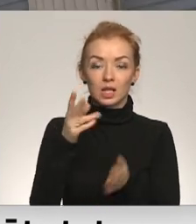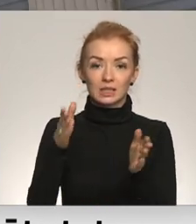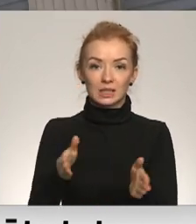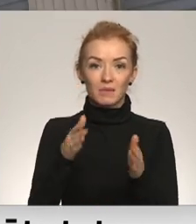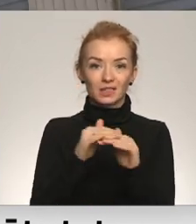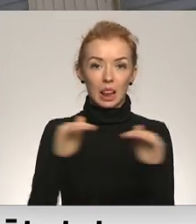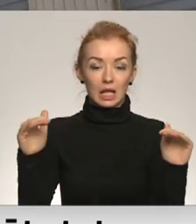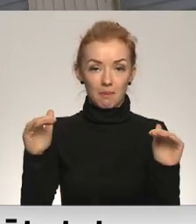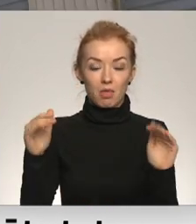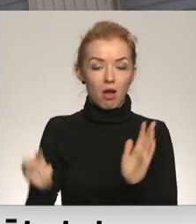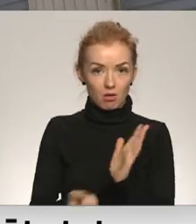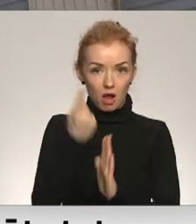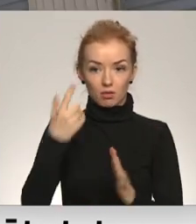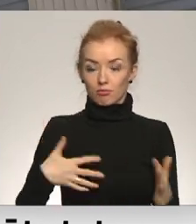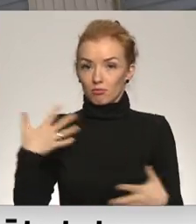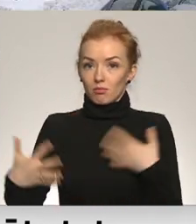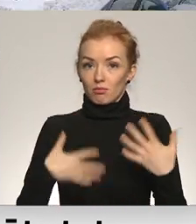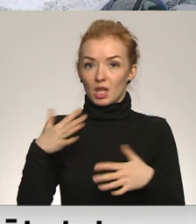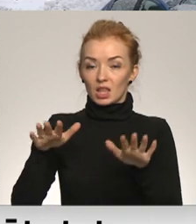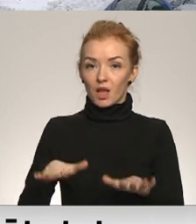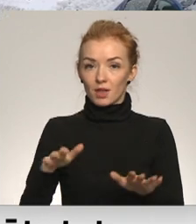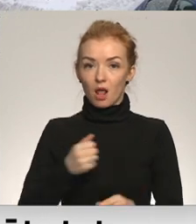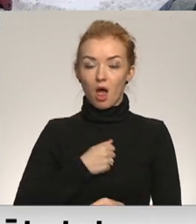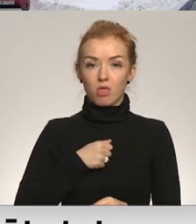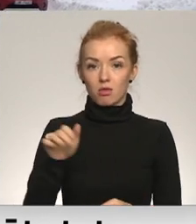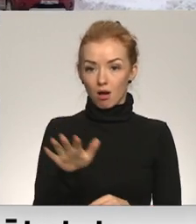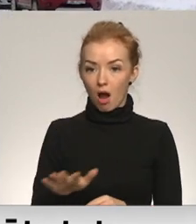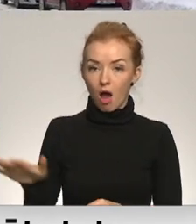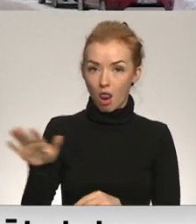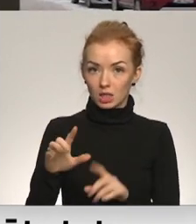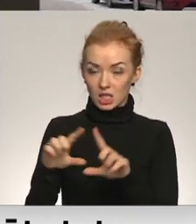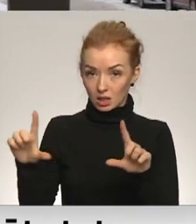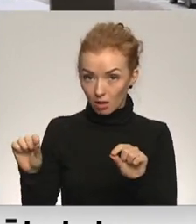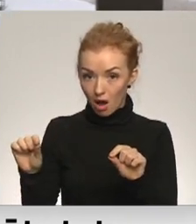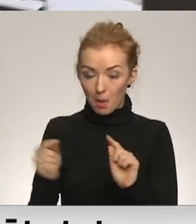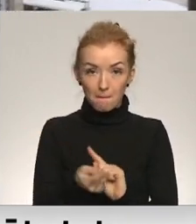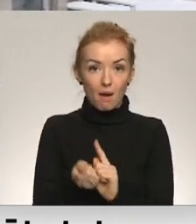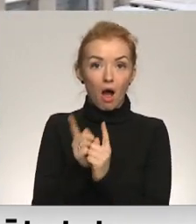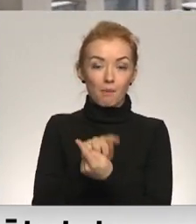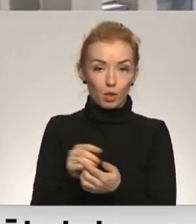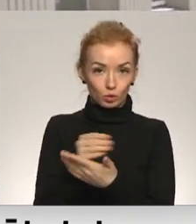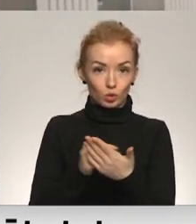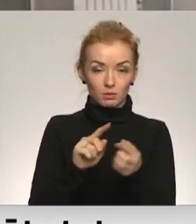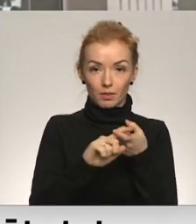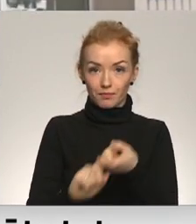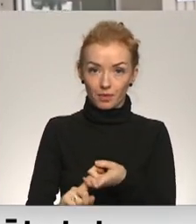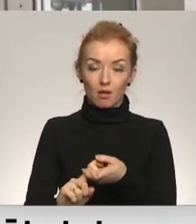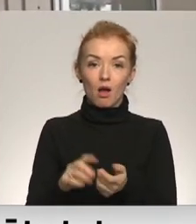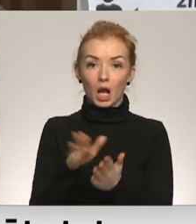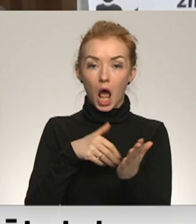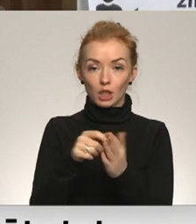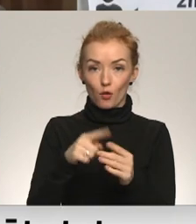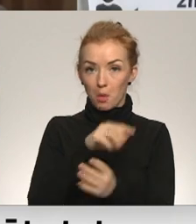slimnīcu līmeņa radīja satraukumu Dienvidlatgales ārstniecības iestādēs. Pārmaiņas varētu skart Krāslavas un Preiļu